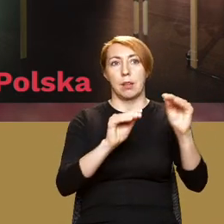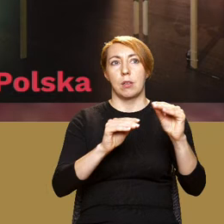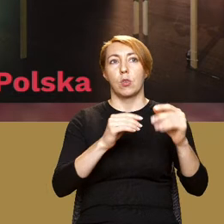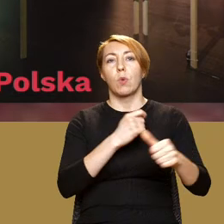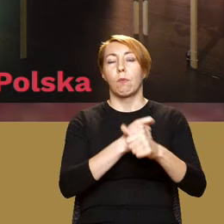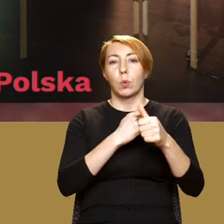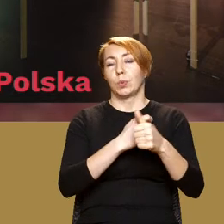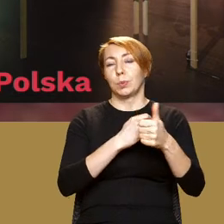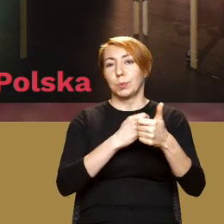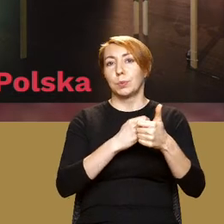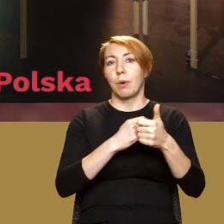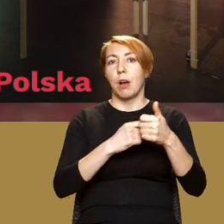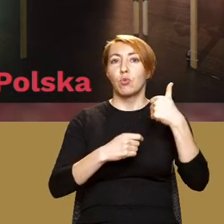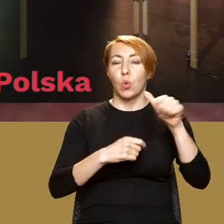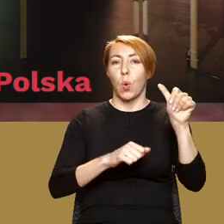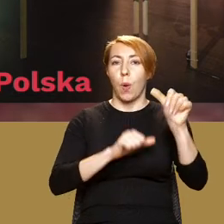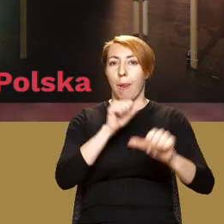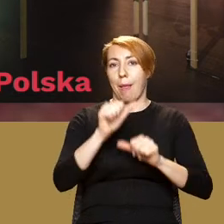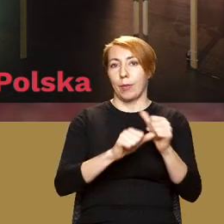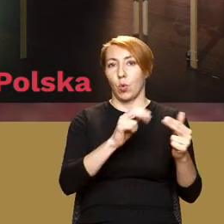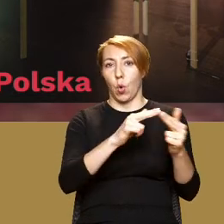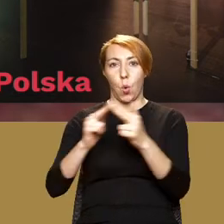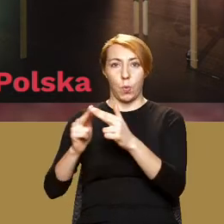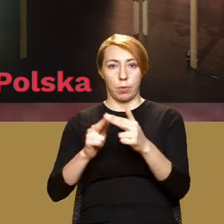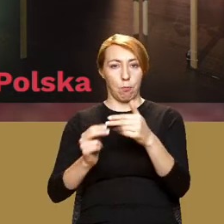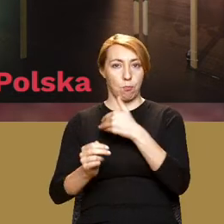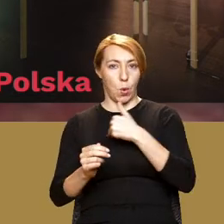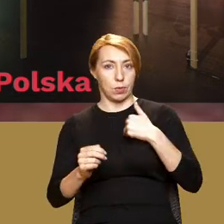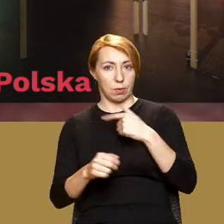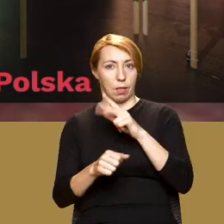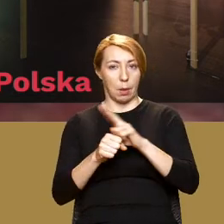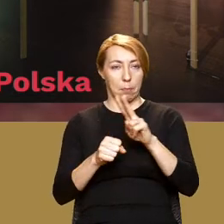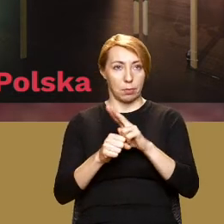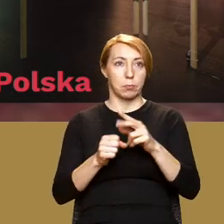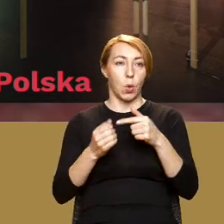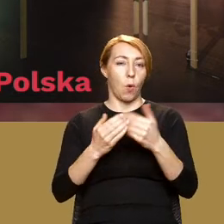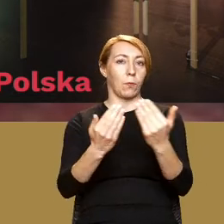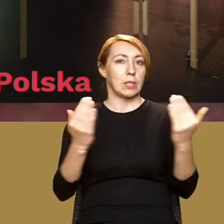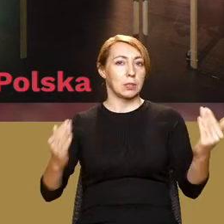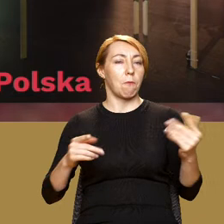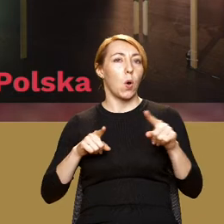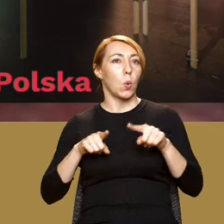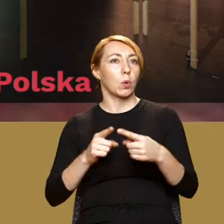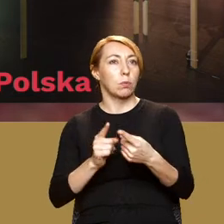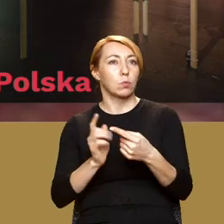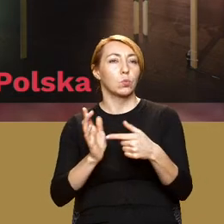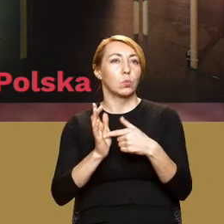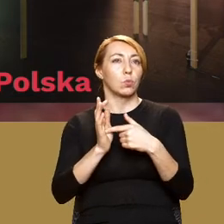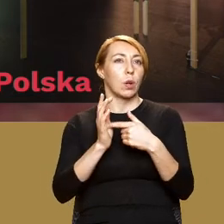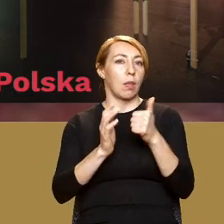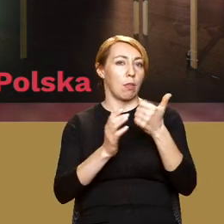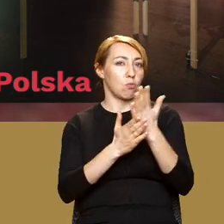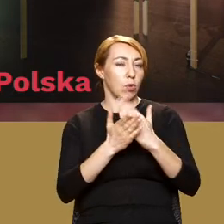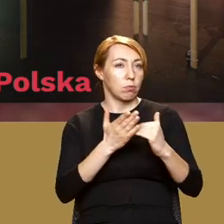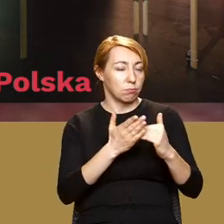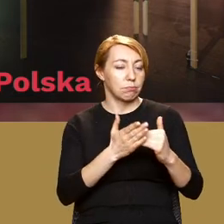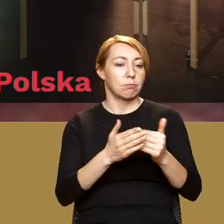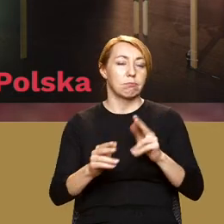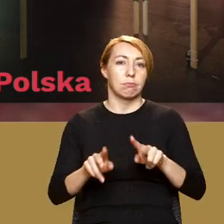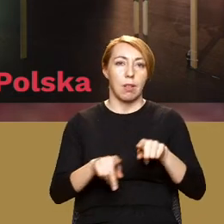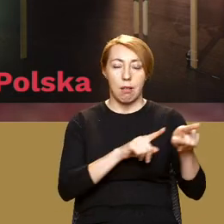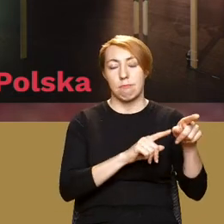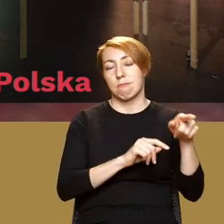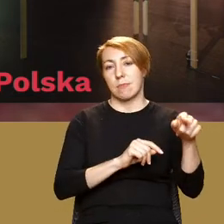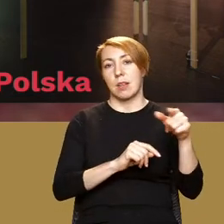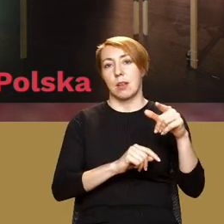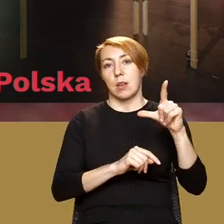stulecia nawiązania relacji między Polską a Japonią, pojawiła się wystawa, w której też jeden panel był poświęcony Bronisławowi Piłsudskiemu. Ona